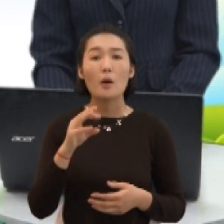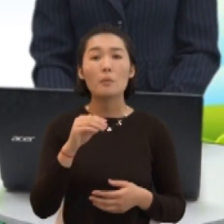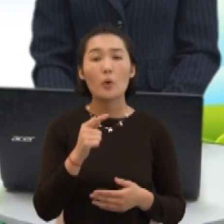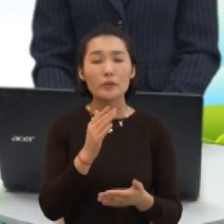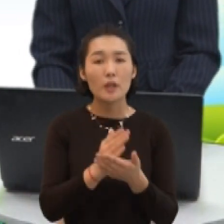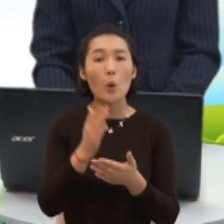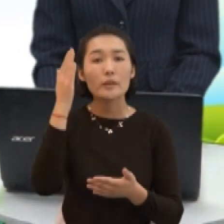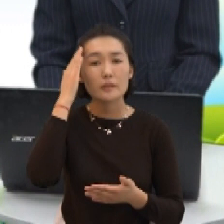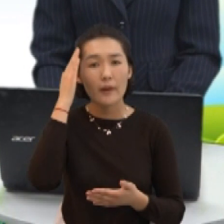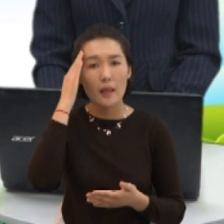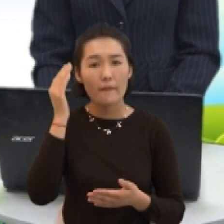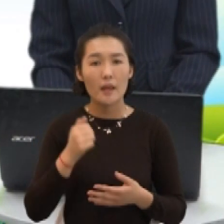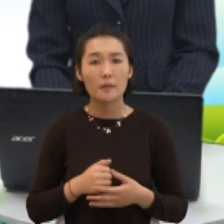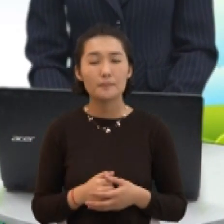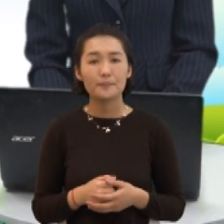голове.